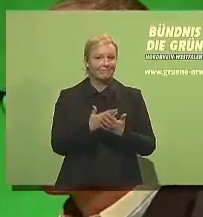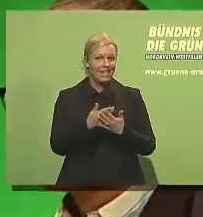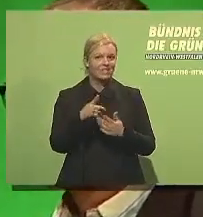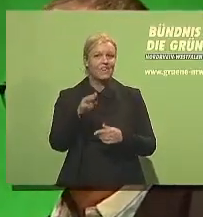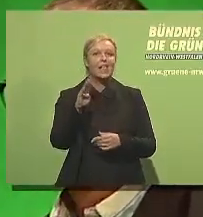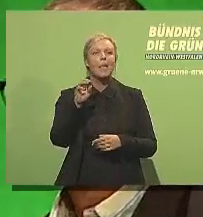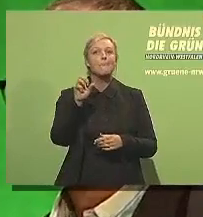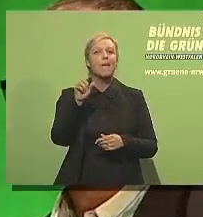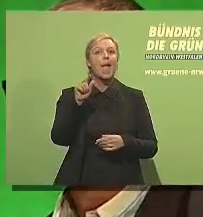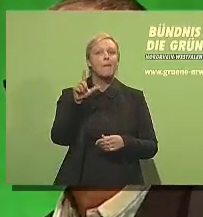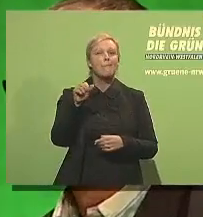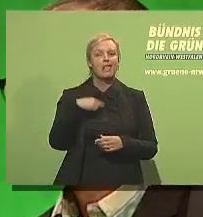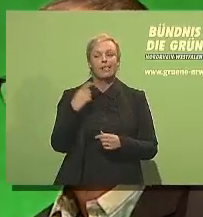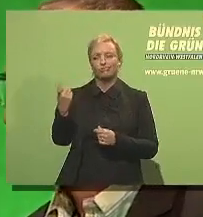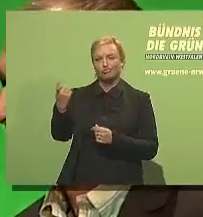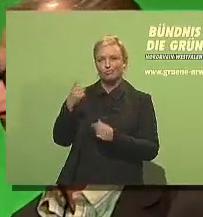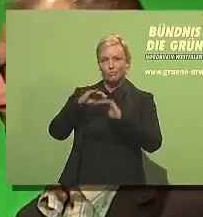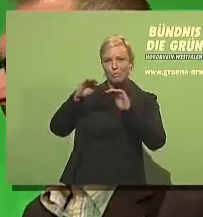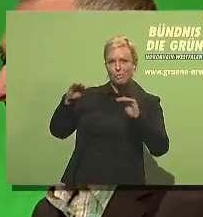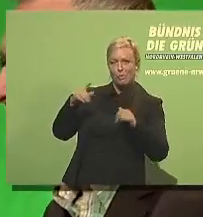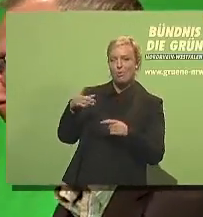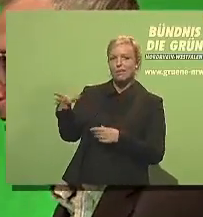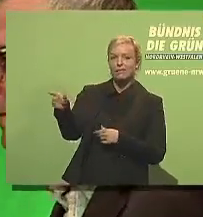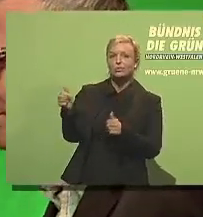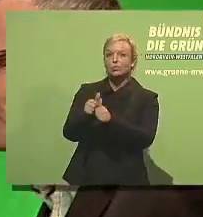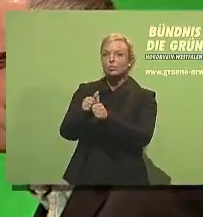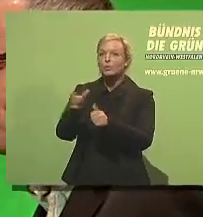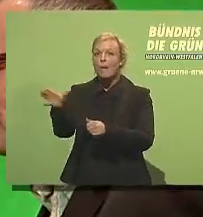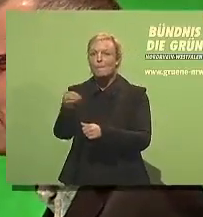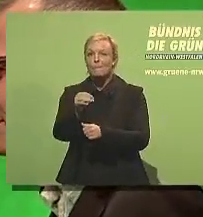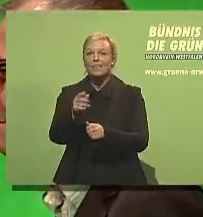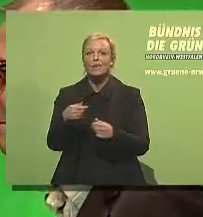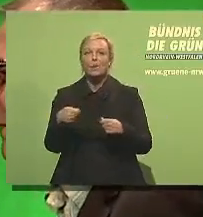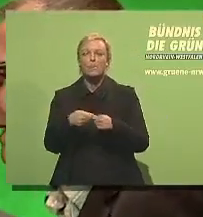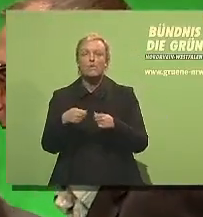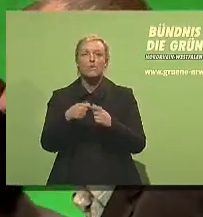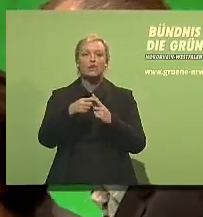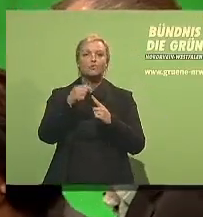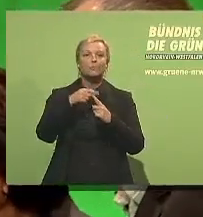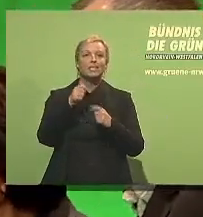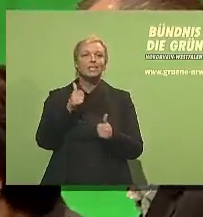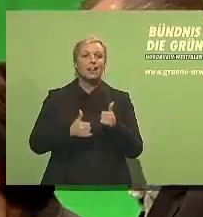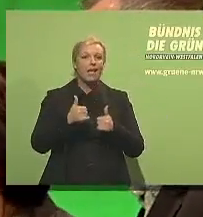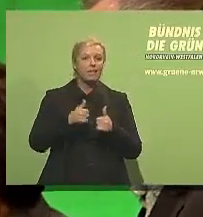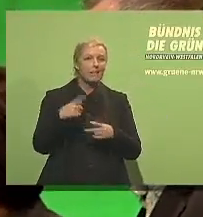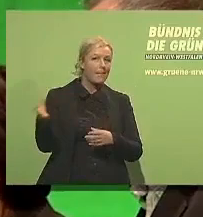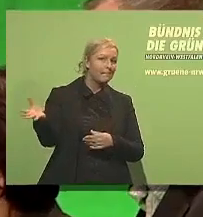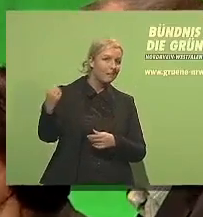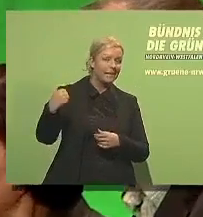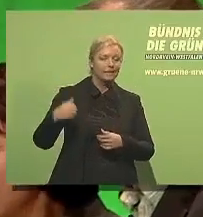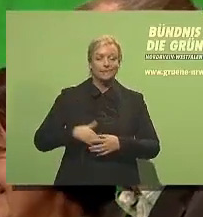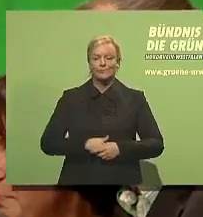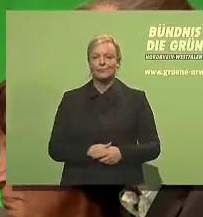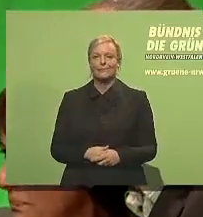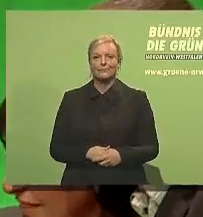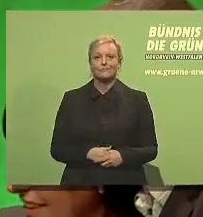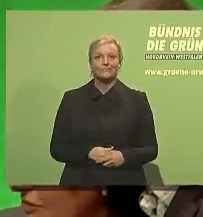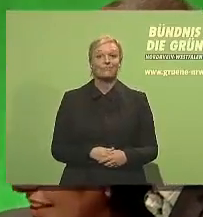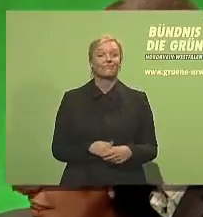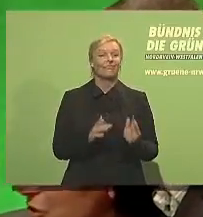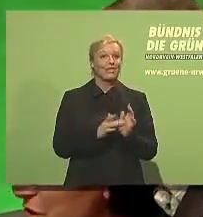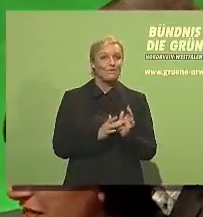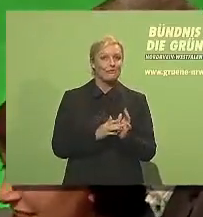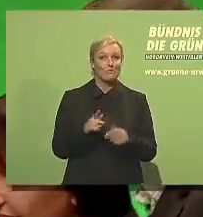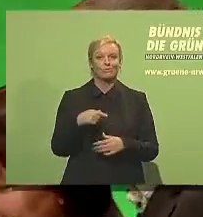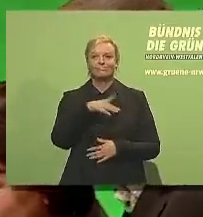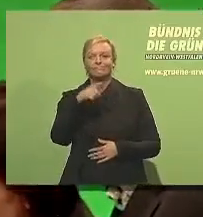die Bühne mit unserer Spitzenkandidatin, mit unserer Bundesspitzenkandidatin. Denn, ihr Lieben, ihr